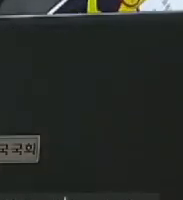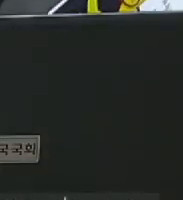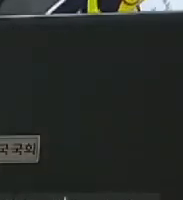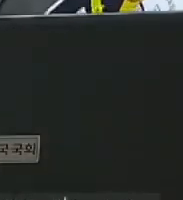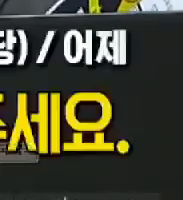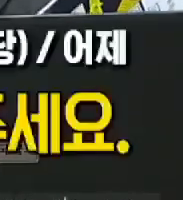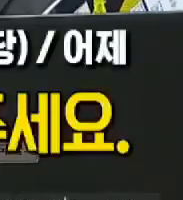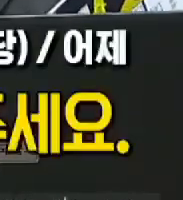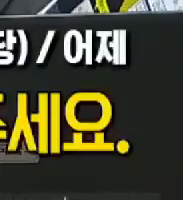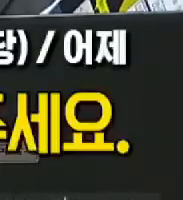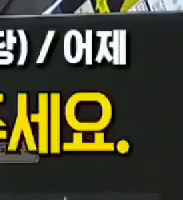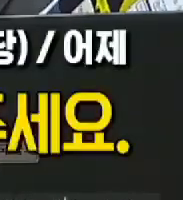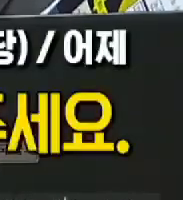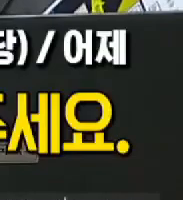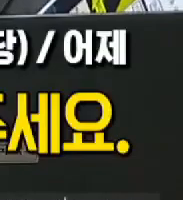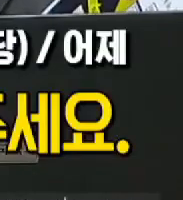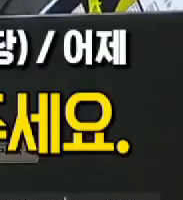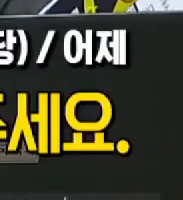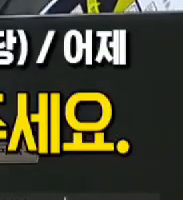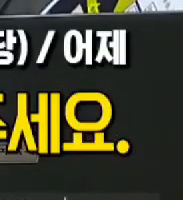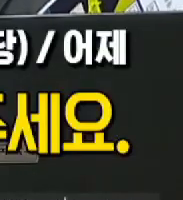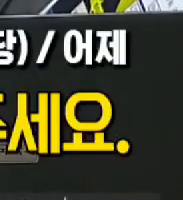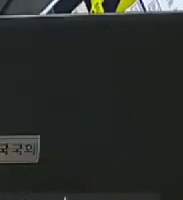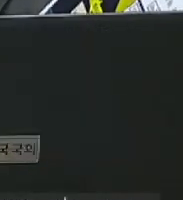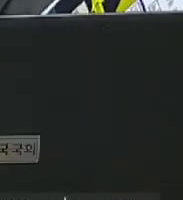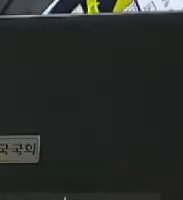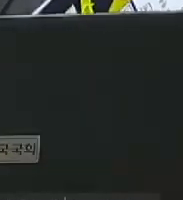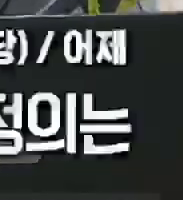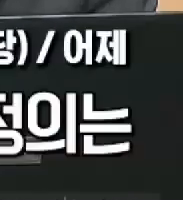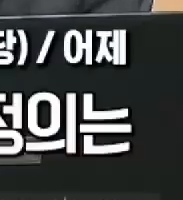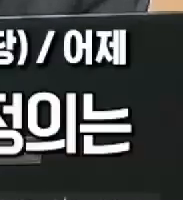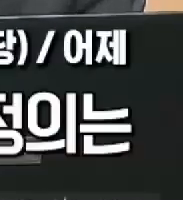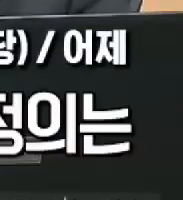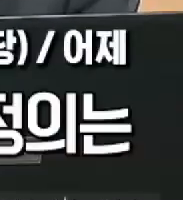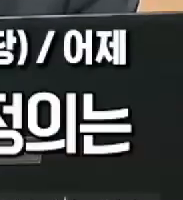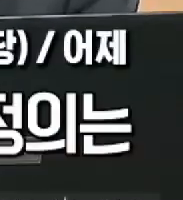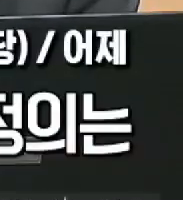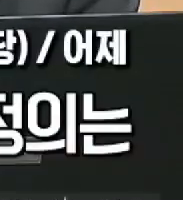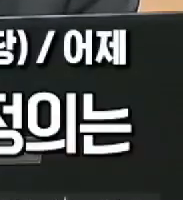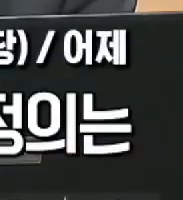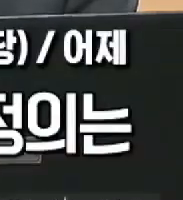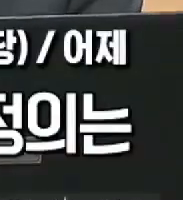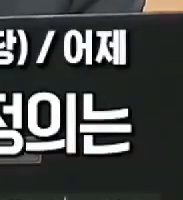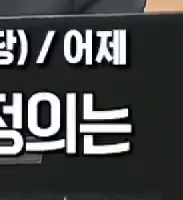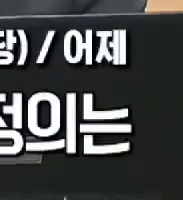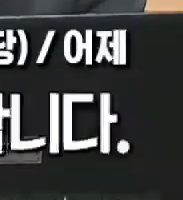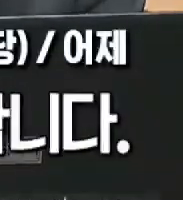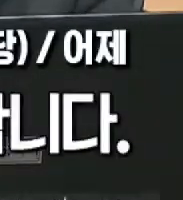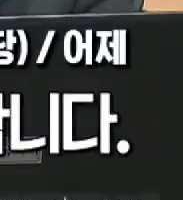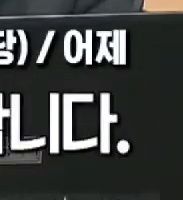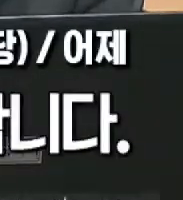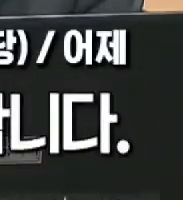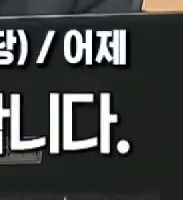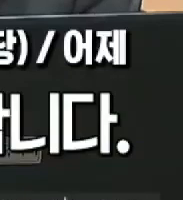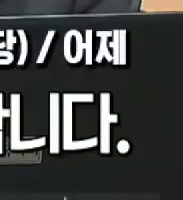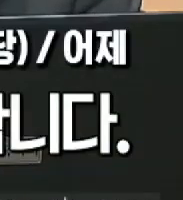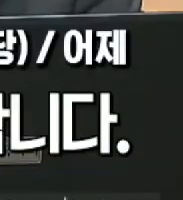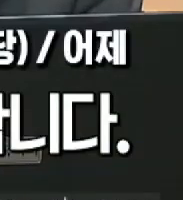아니 이 사건이 공장님 자세를 똑바로 해주세요. 네. 윤석열 정의는